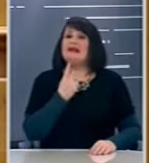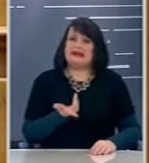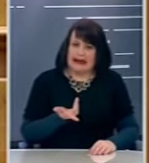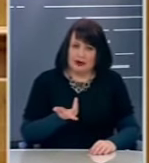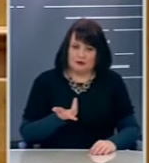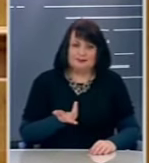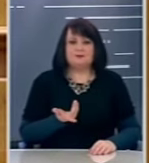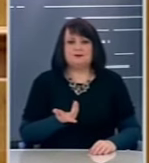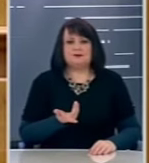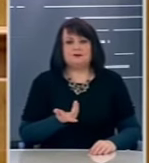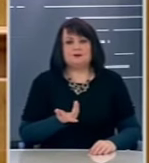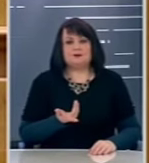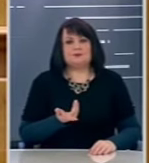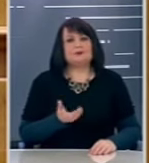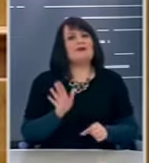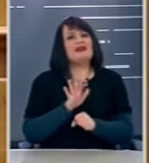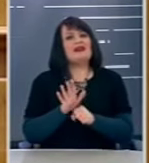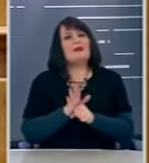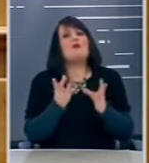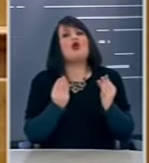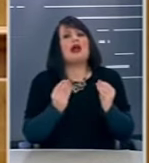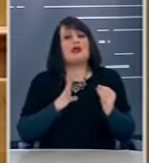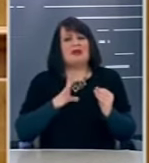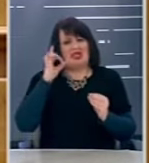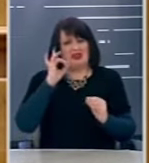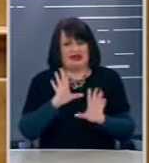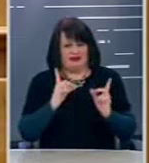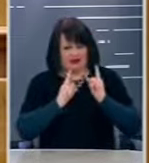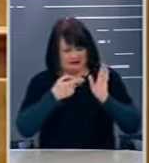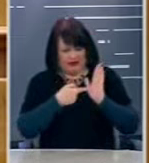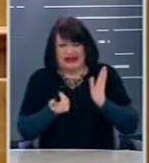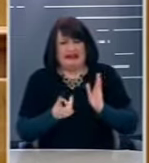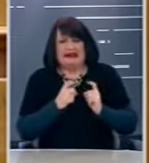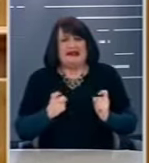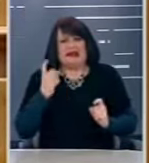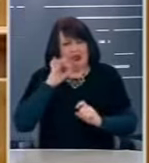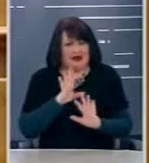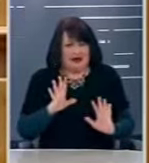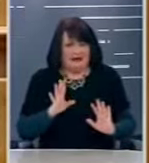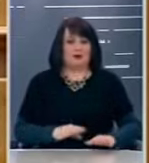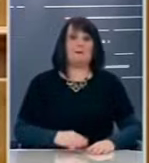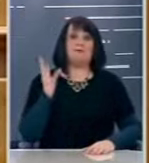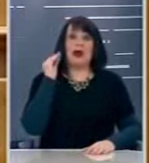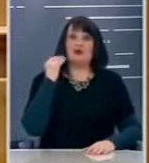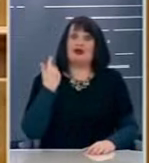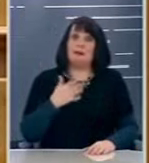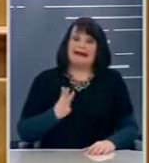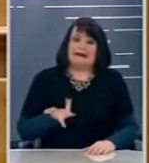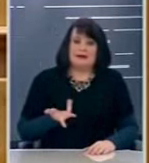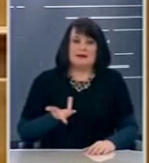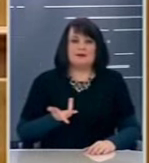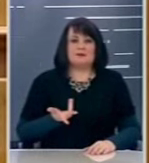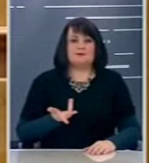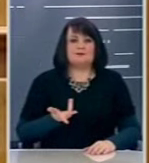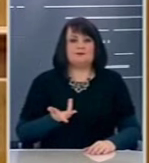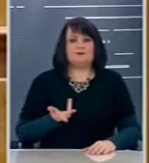ότι είναι αρκετοί αυτοί που κάνουν πως δεν κατανοούν τη συμφωνία. Και ακούσαμε να λένε